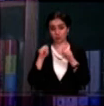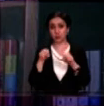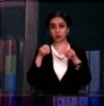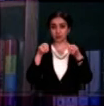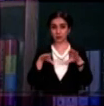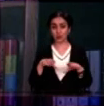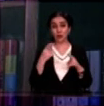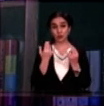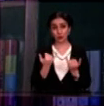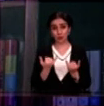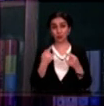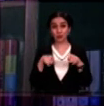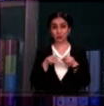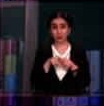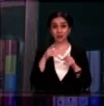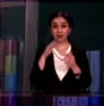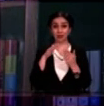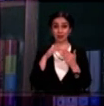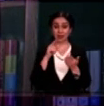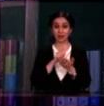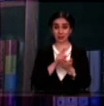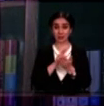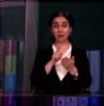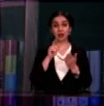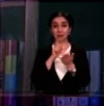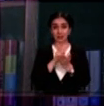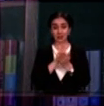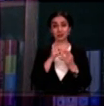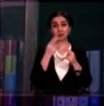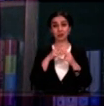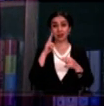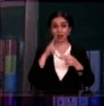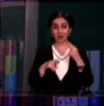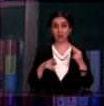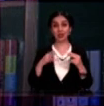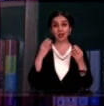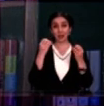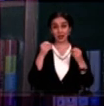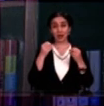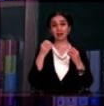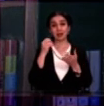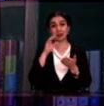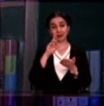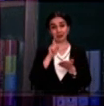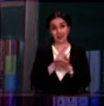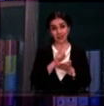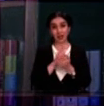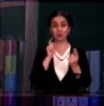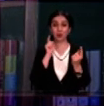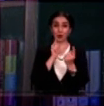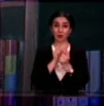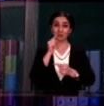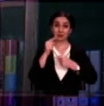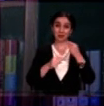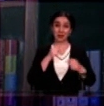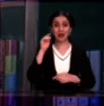Shuning bilan bugungi darsimizga yakun yasaymiz. Siz bilan yana video darslarimiz orqali uchrashguncha